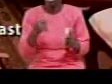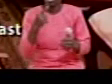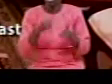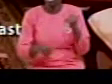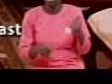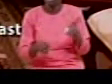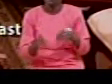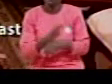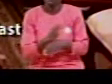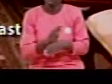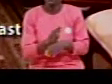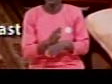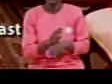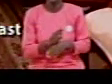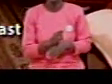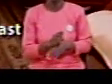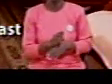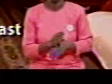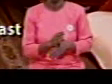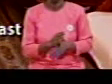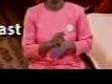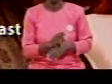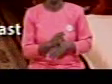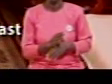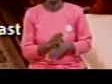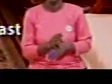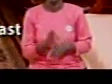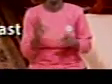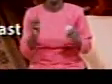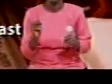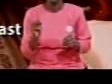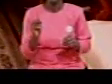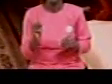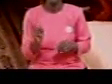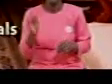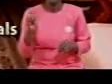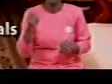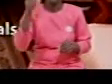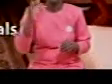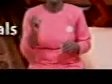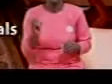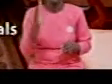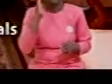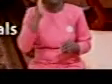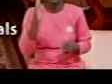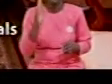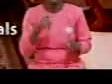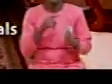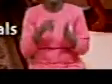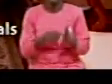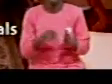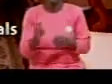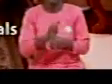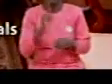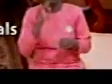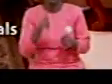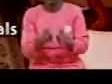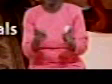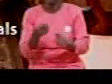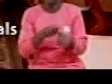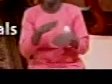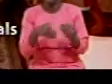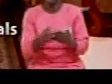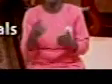القرار. لا لا لا لا، إن شاء الله أوعدك دي آخر مرة. أنا بالنسبة لي دي صفقة مختلفة عن